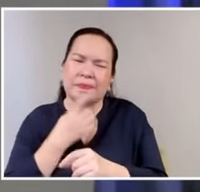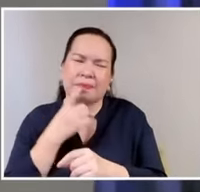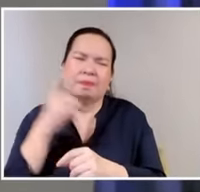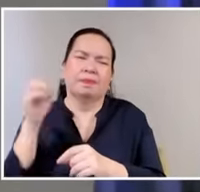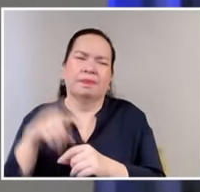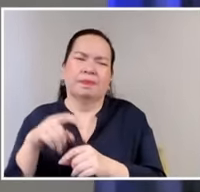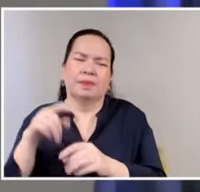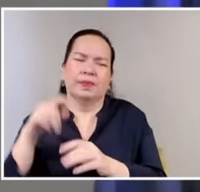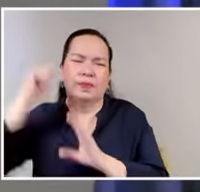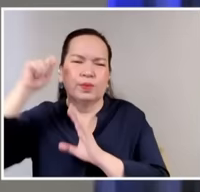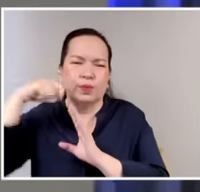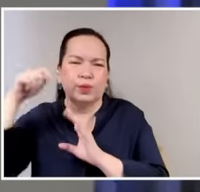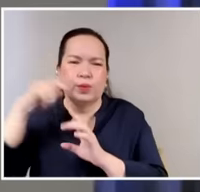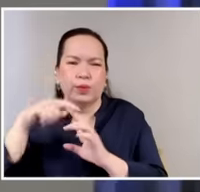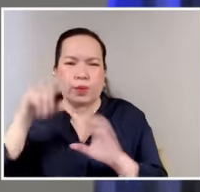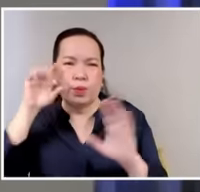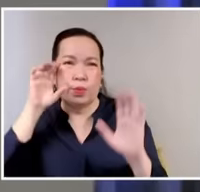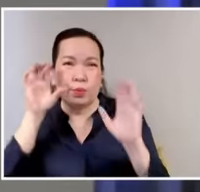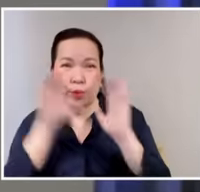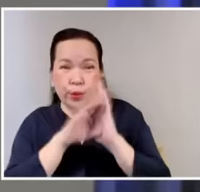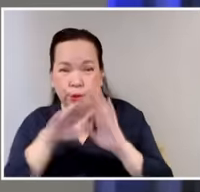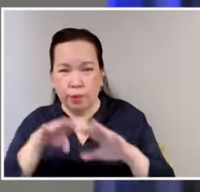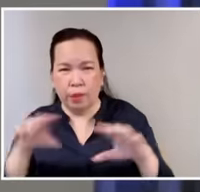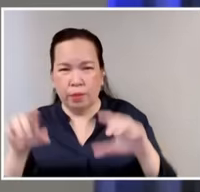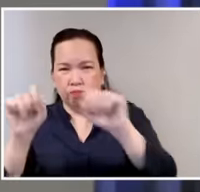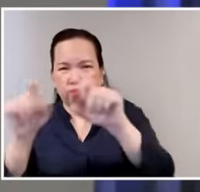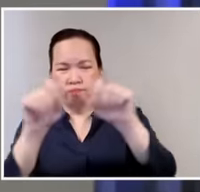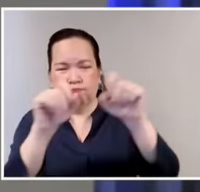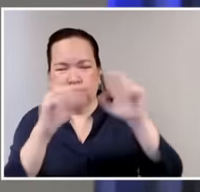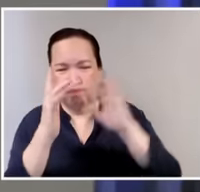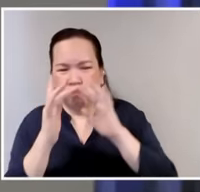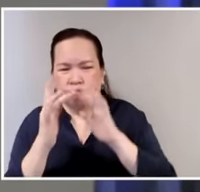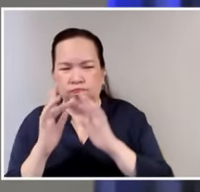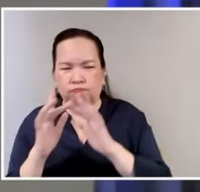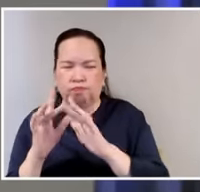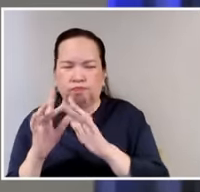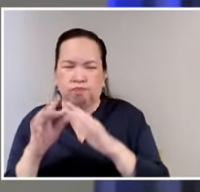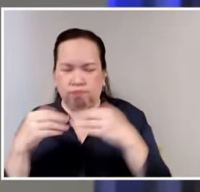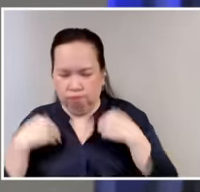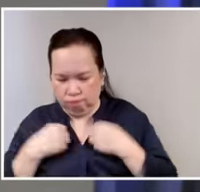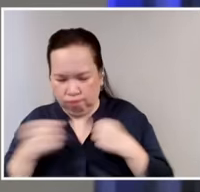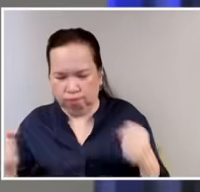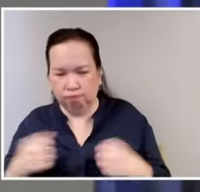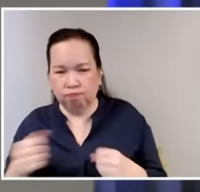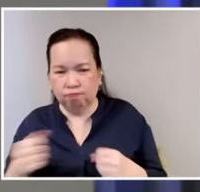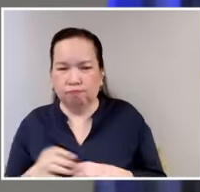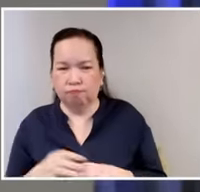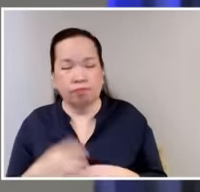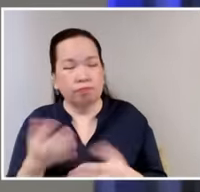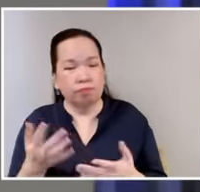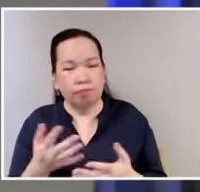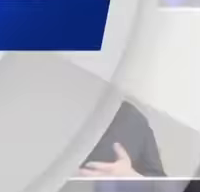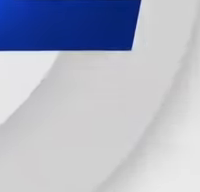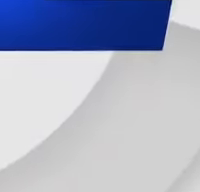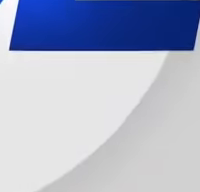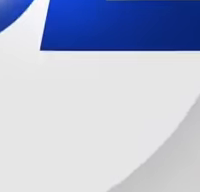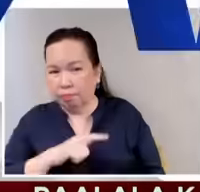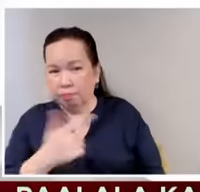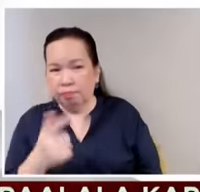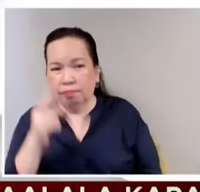at ipinagbibili online. Exclusive, nagpapatrol, Nico Bawa.